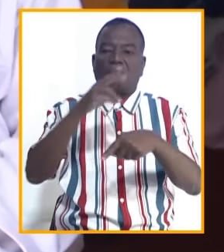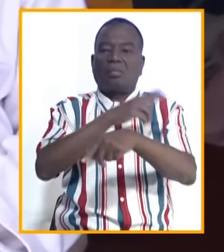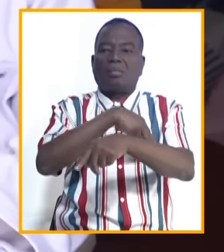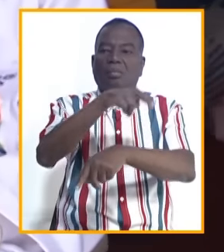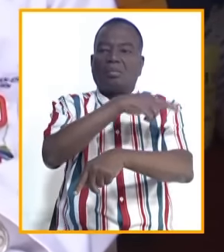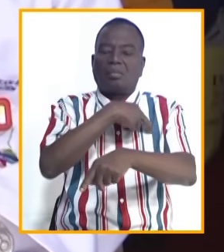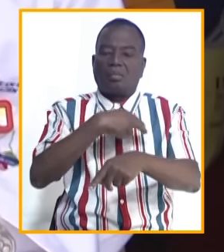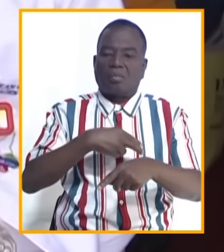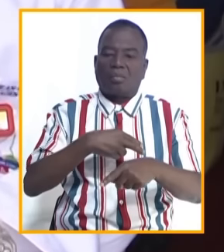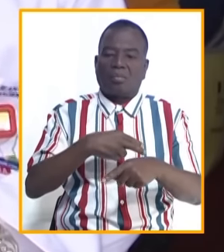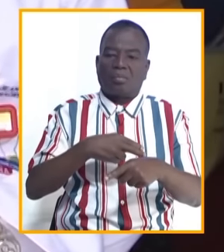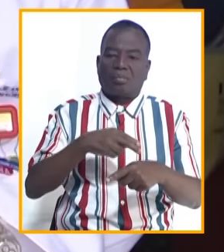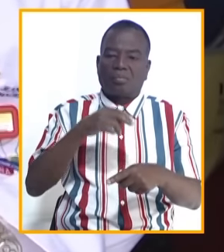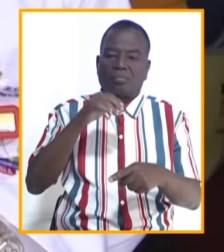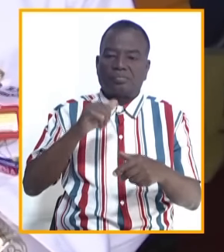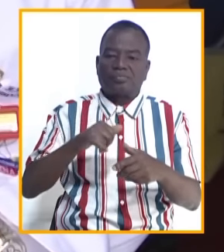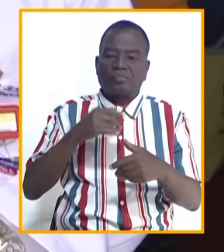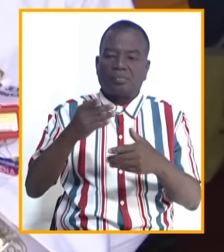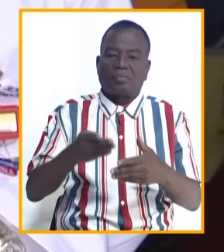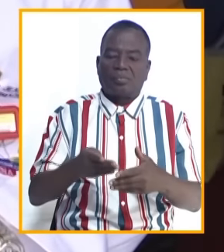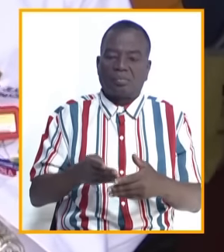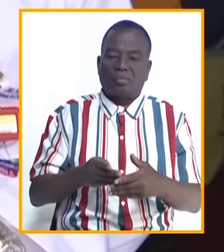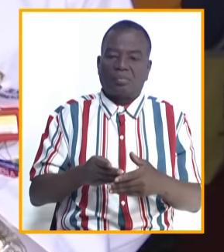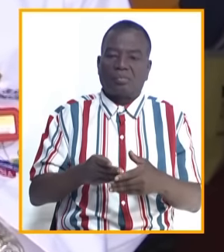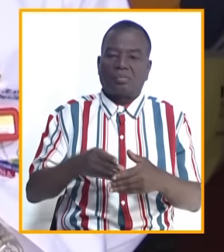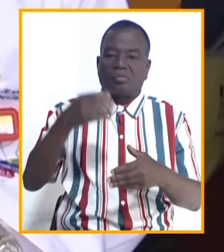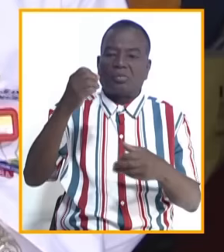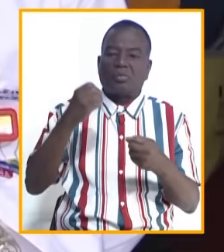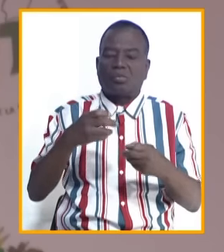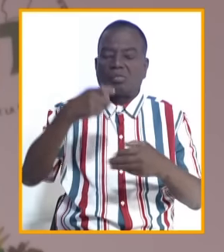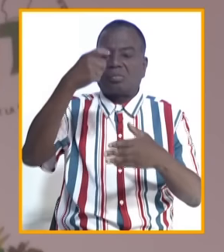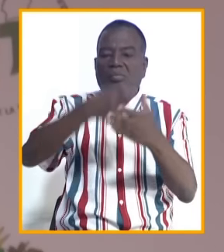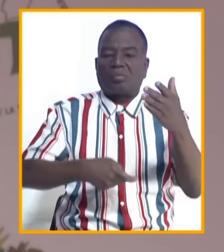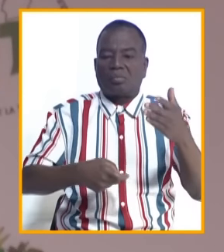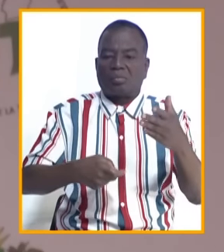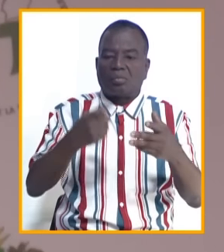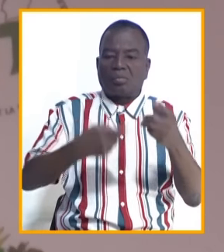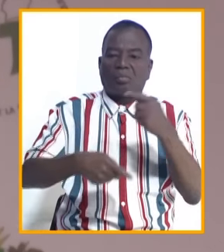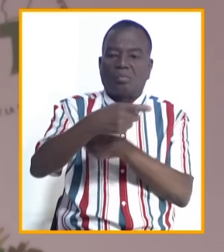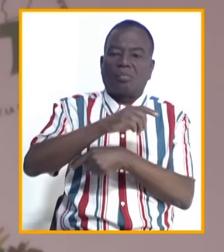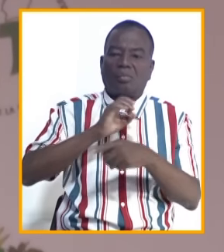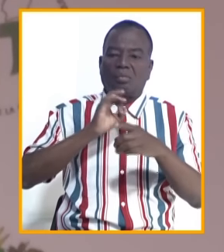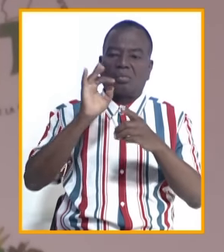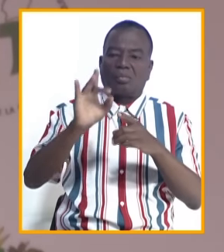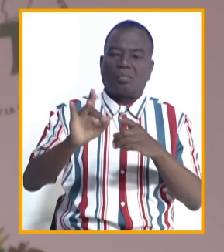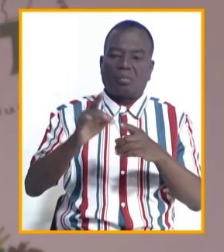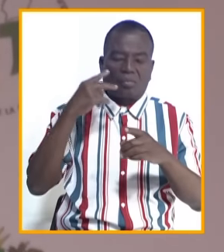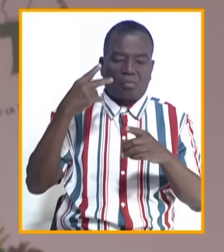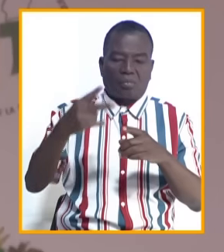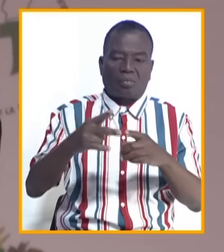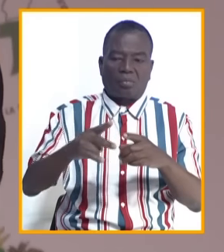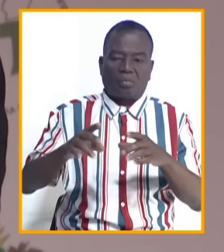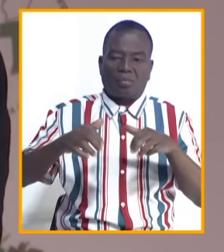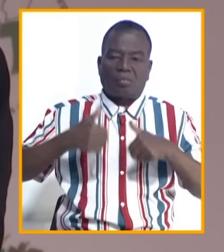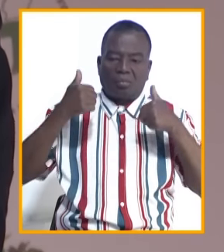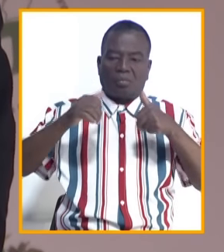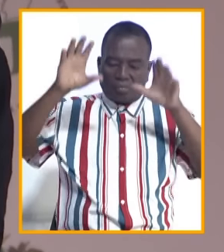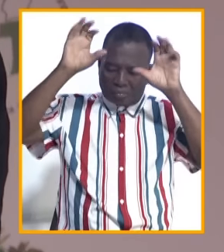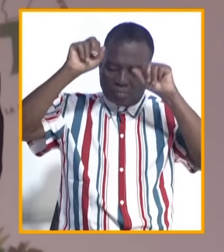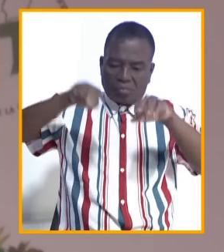nucléaire, ce qui engendrait des coûts considérables et des risques accrus. Aujourd'hui, grâce à la vision de Son Excellence le Président de la